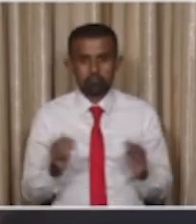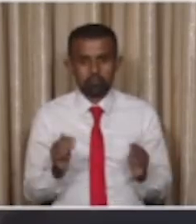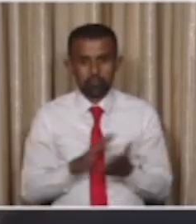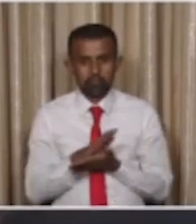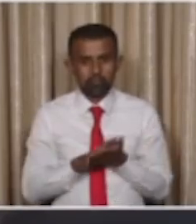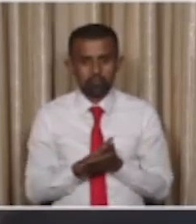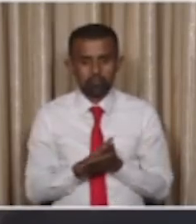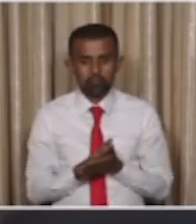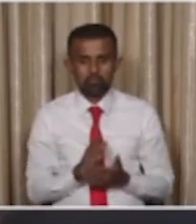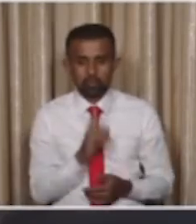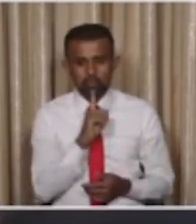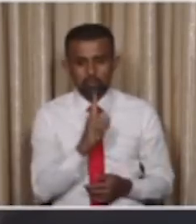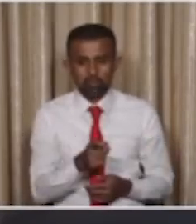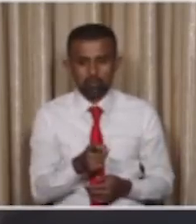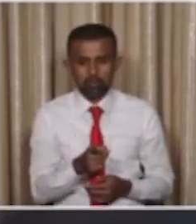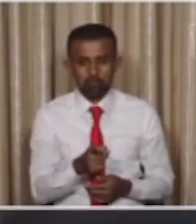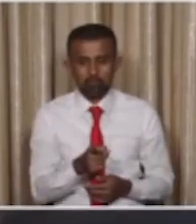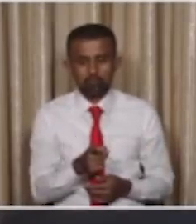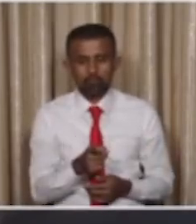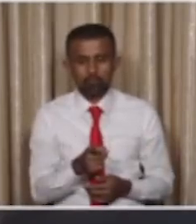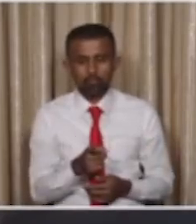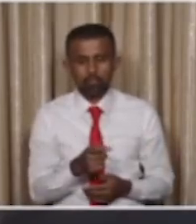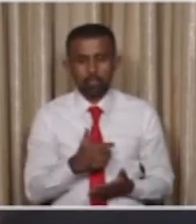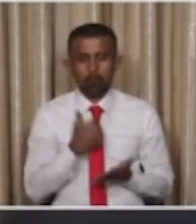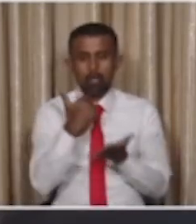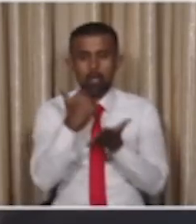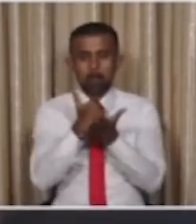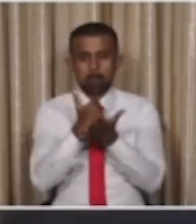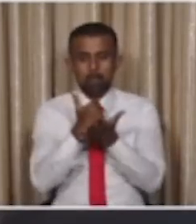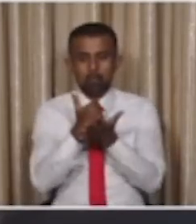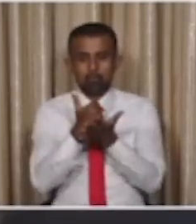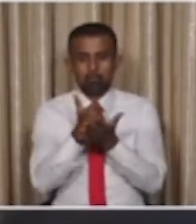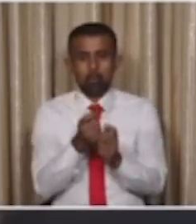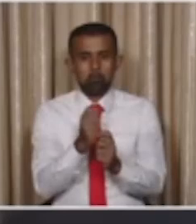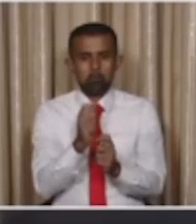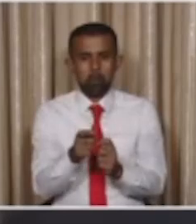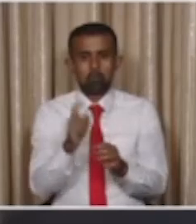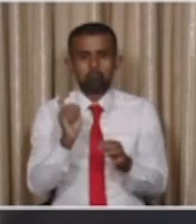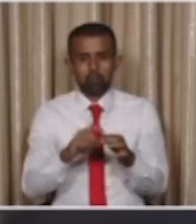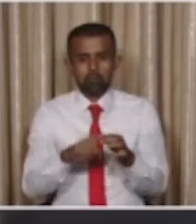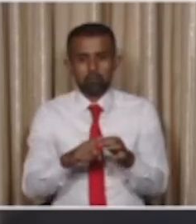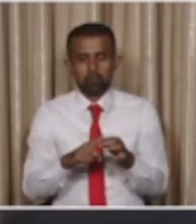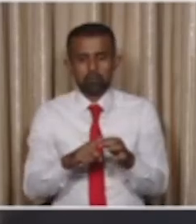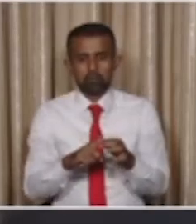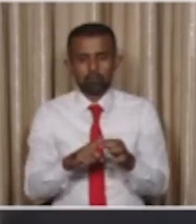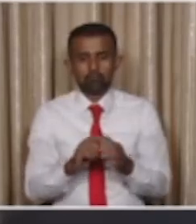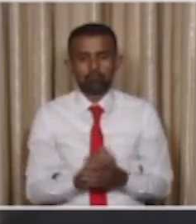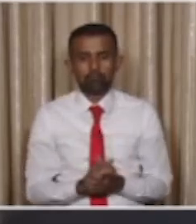matter. මෙතන ගරු කතානායකතුමා මහබැංකුවේ පරිවැඩි කිරීම සම්බන්ධයෙන්